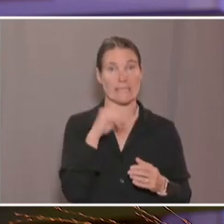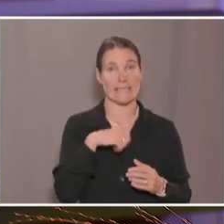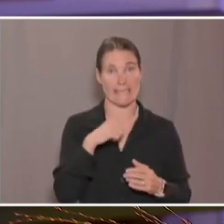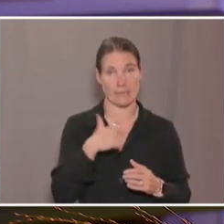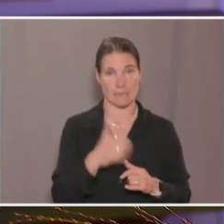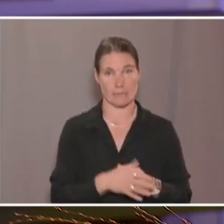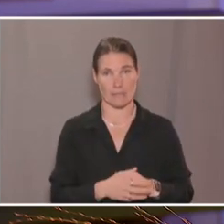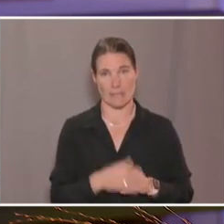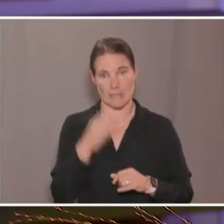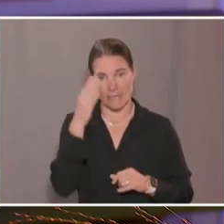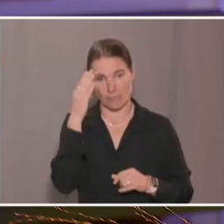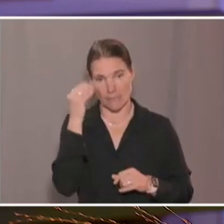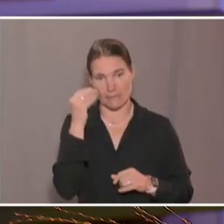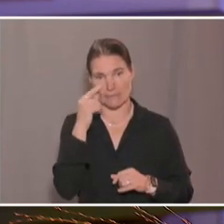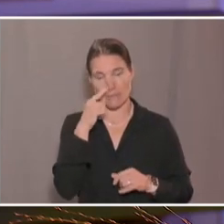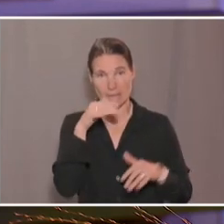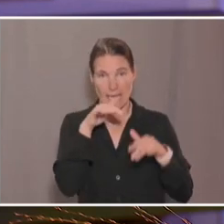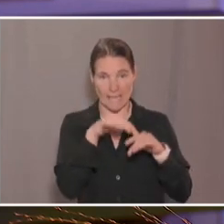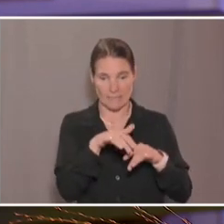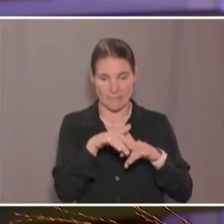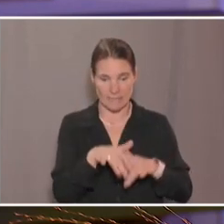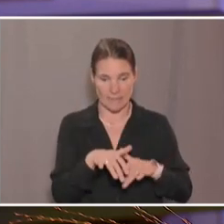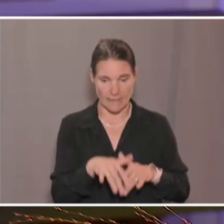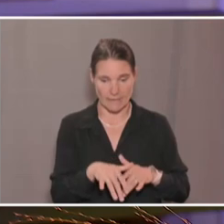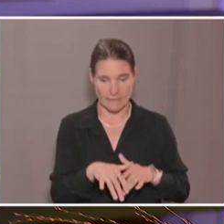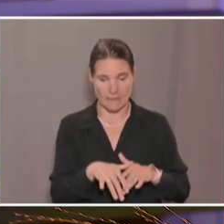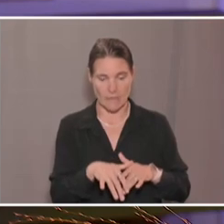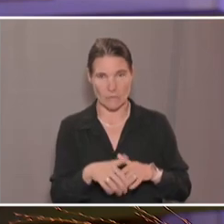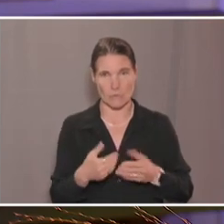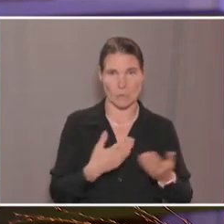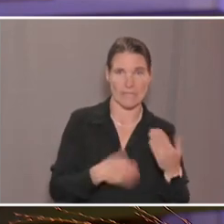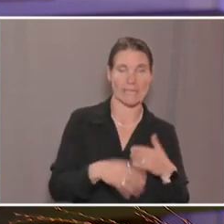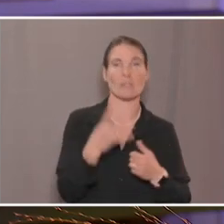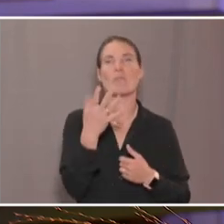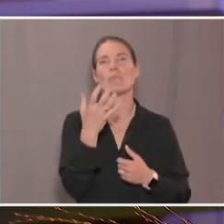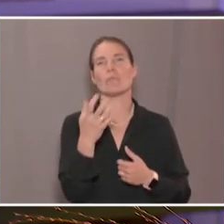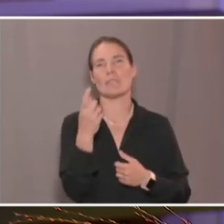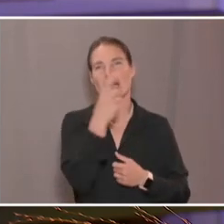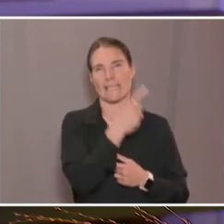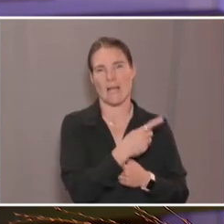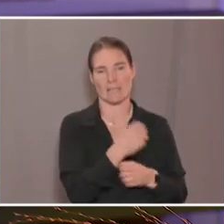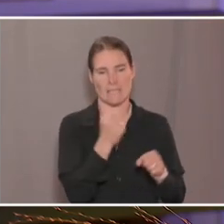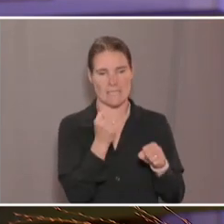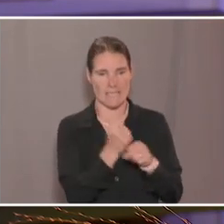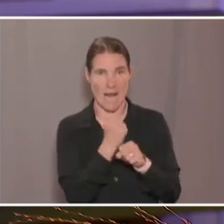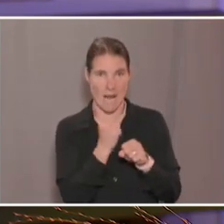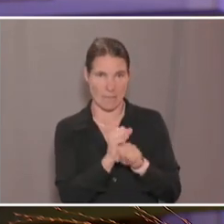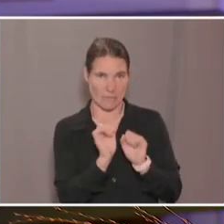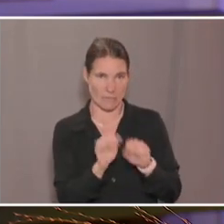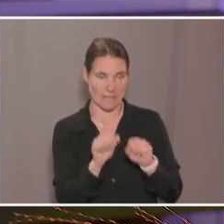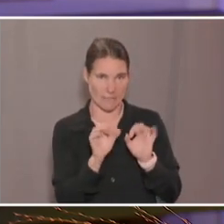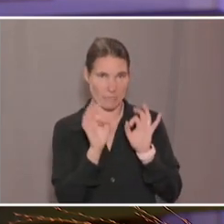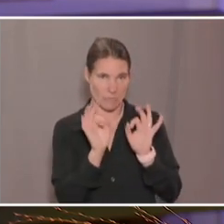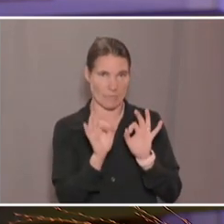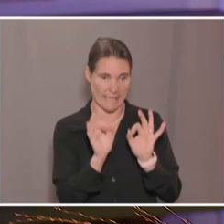Mann, dessen Anwesenheit selbst in den so toleranten 1950ern die Arbeitsfähigkeit des